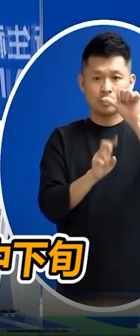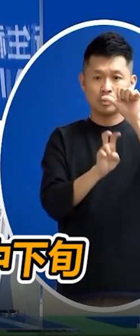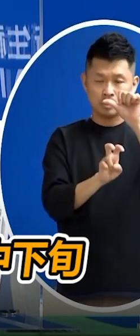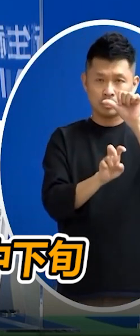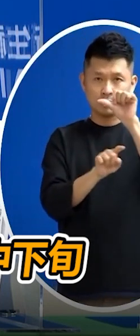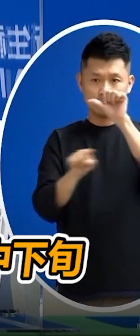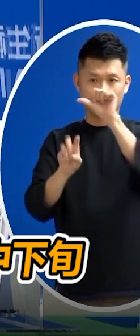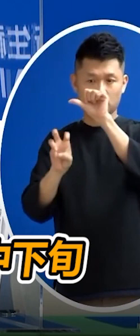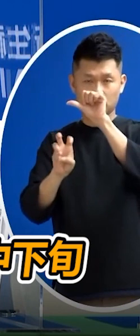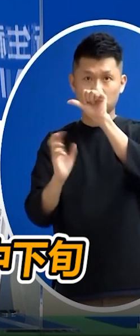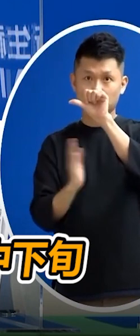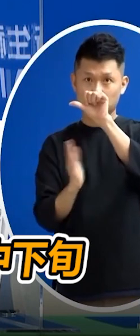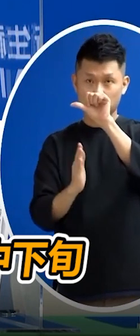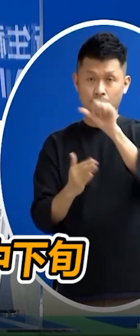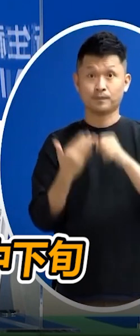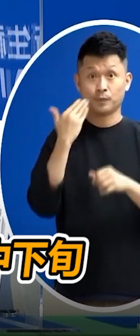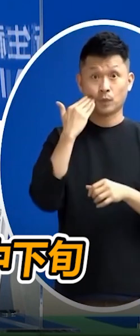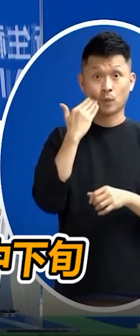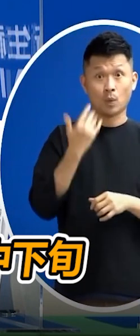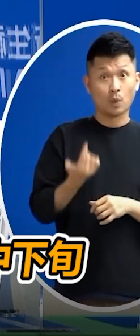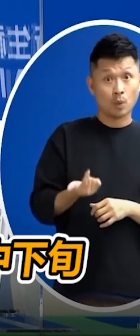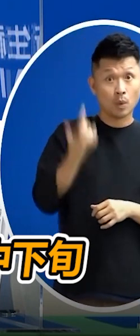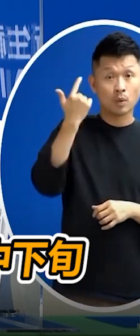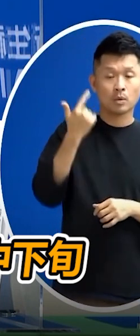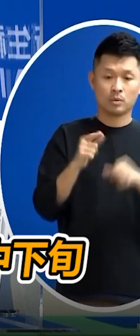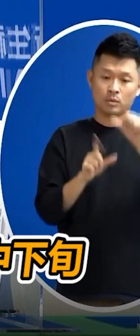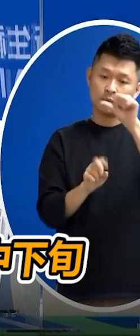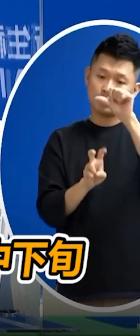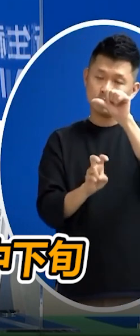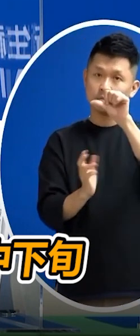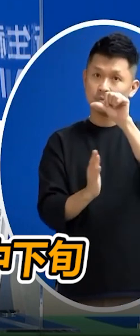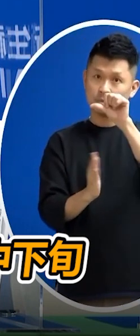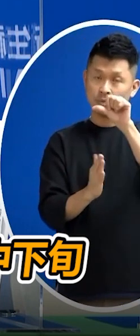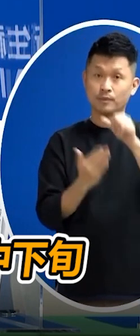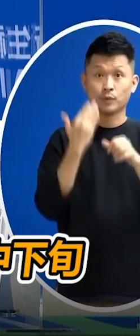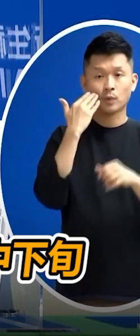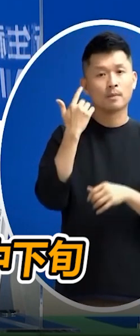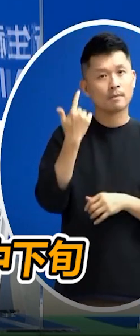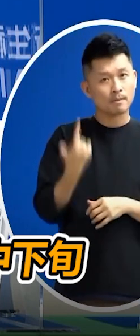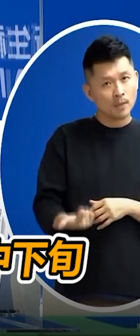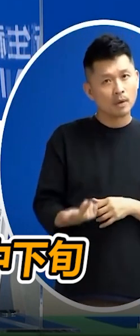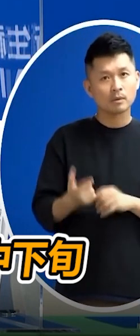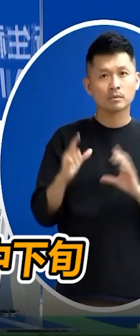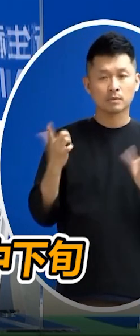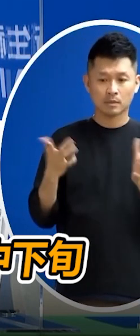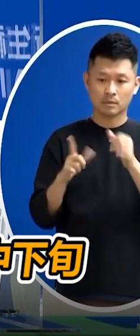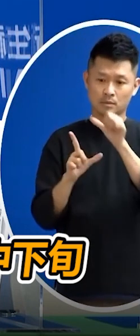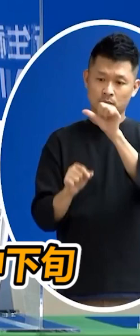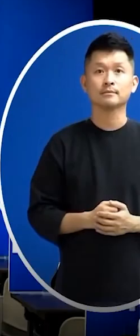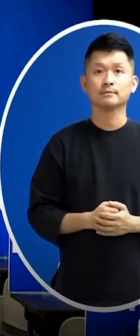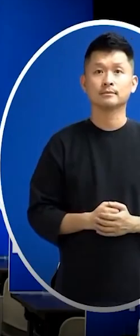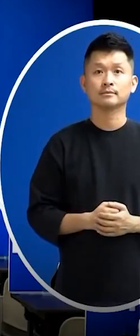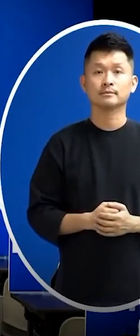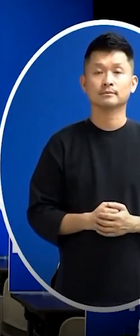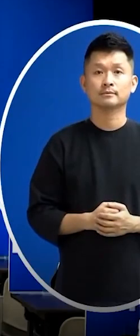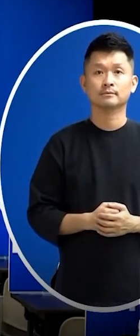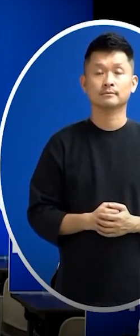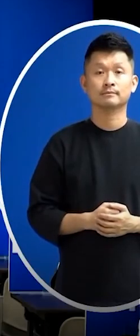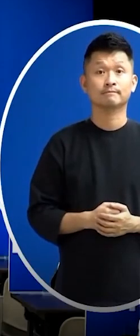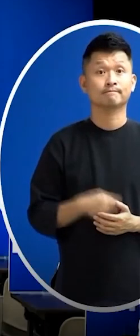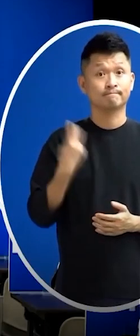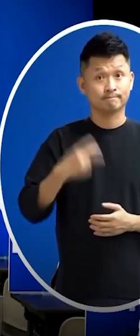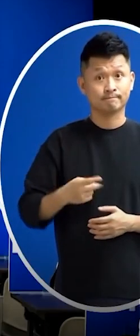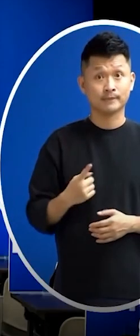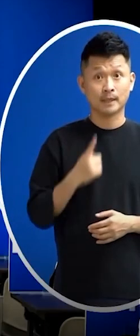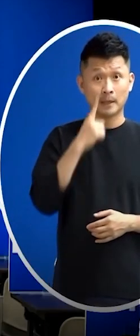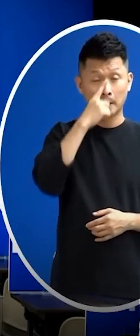5月20到30这段期间，那如果快就是5月20左右，那当然如果晚一点可能在5月底。 好，那有关于